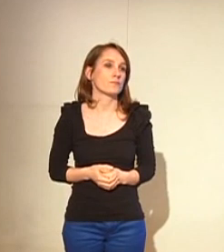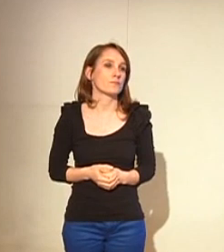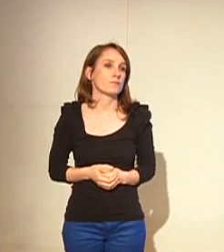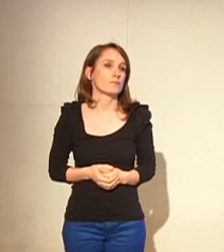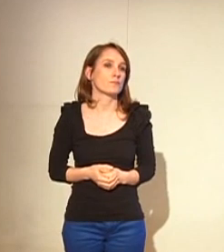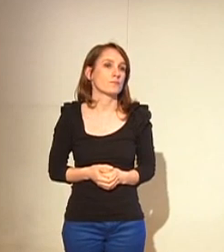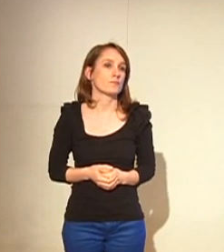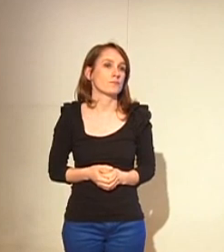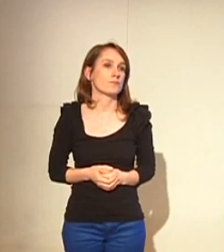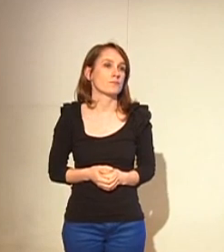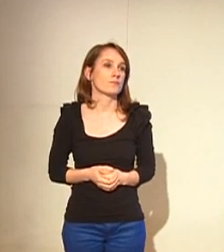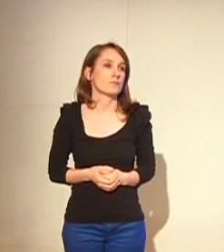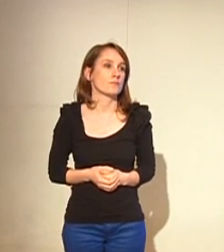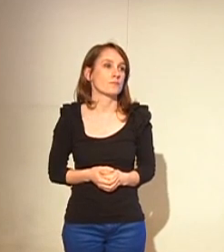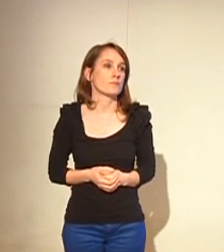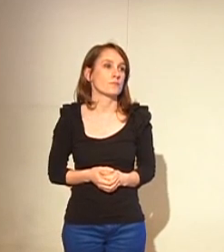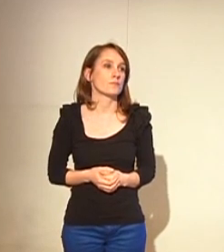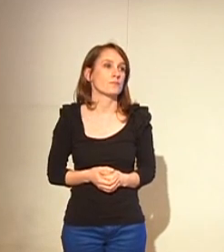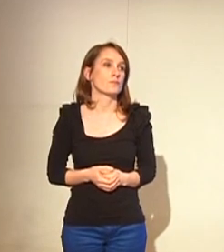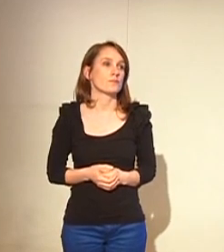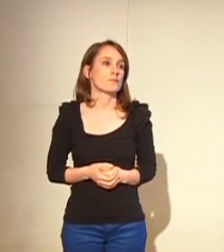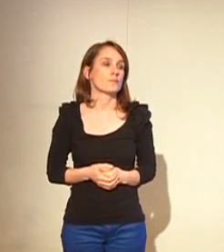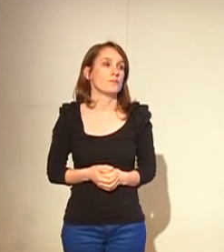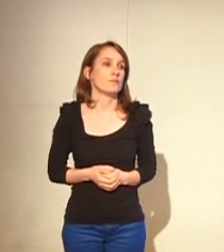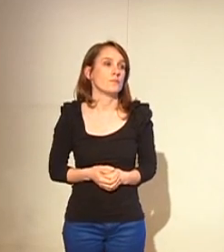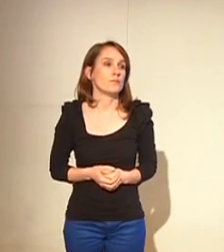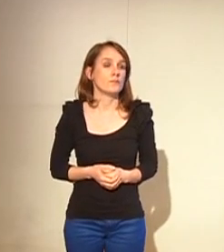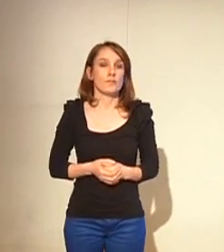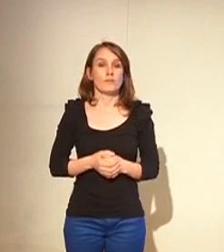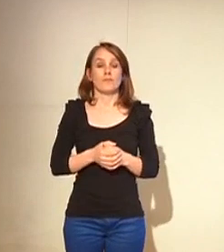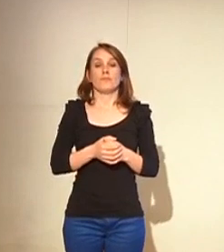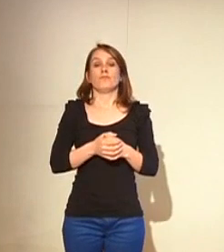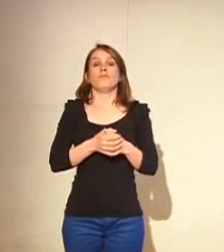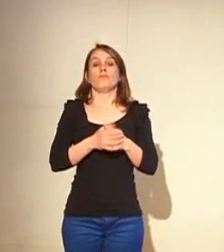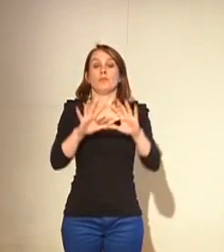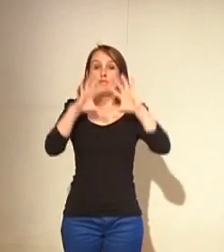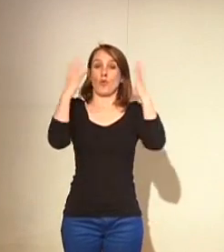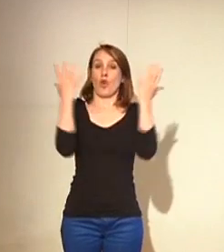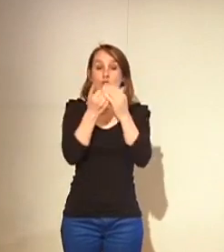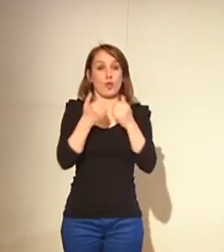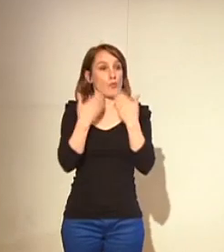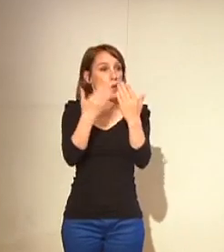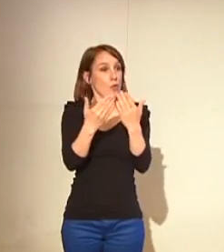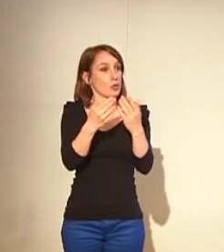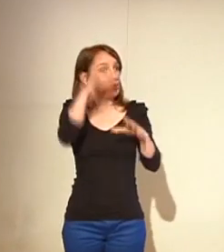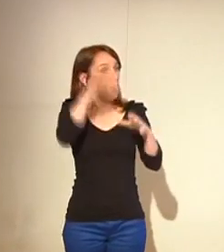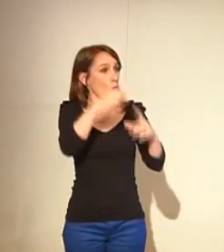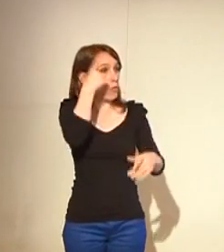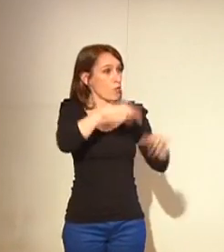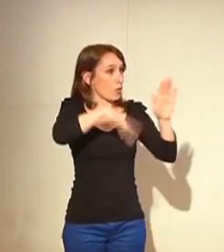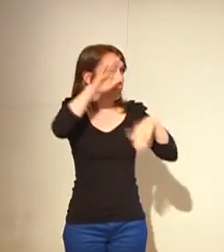SPL donc je soumets l'ensemble de cette délibération au vote qui est